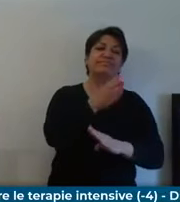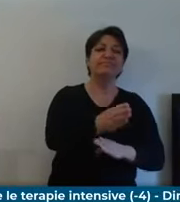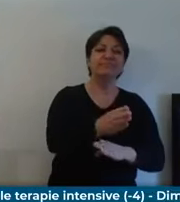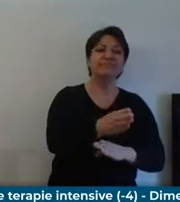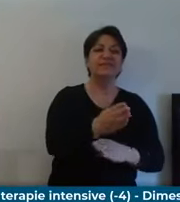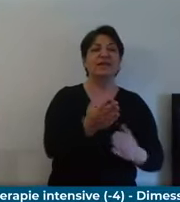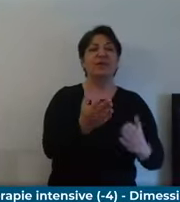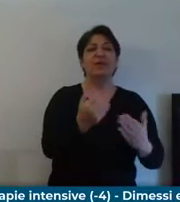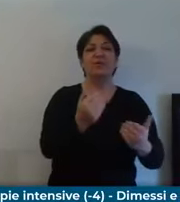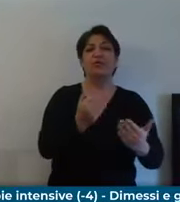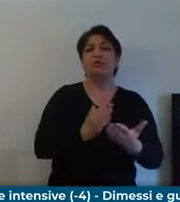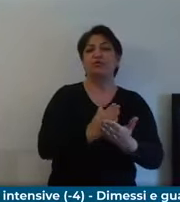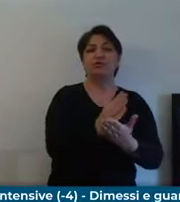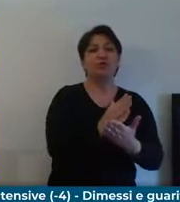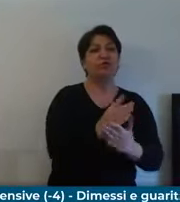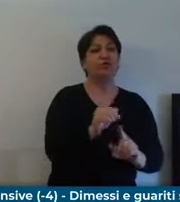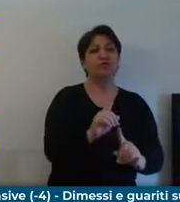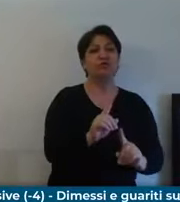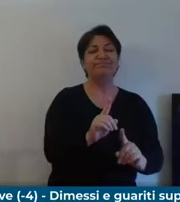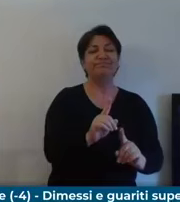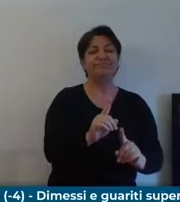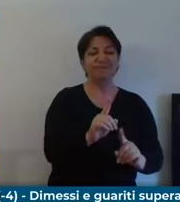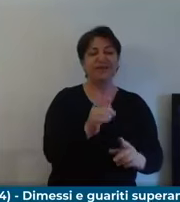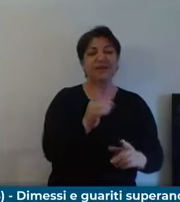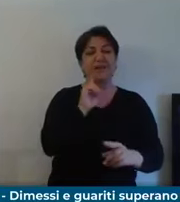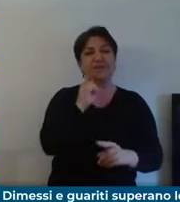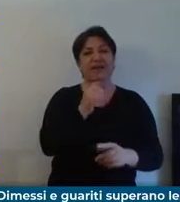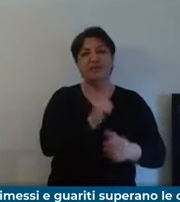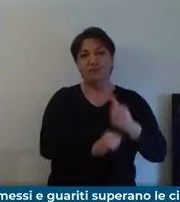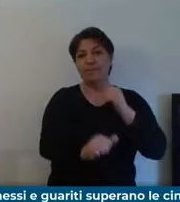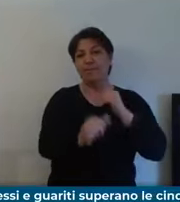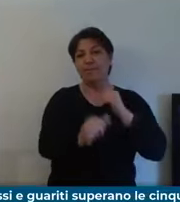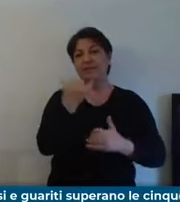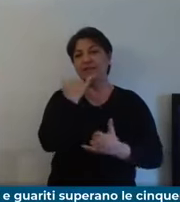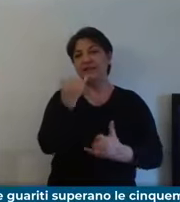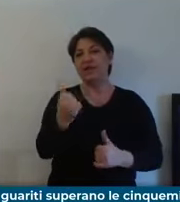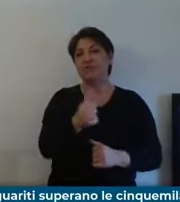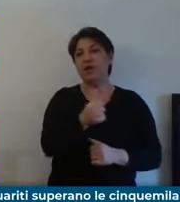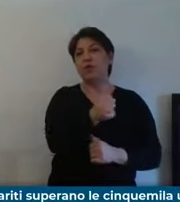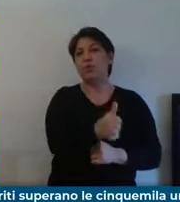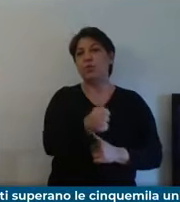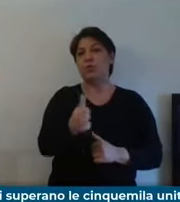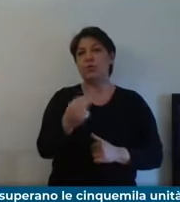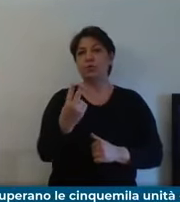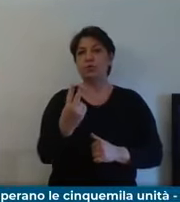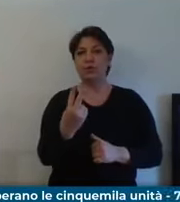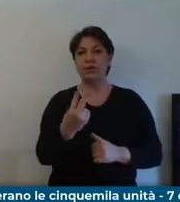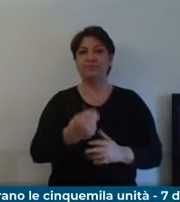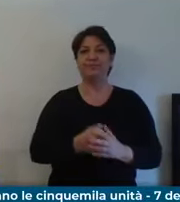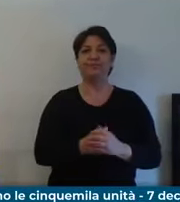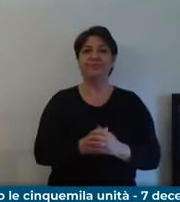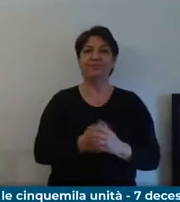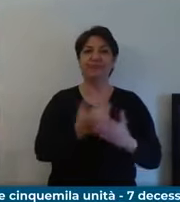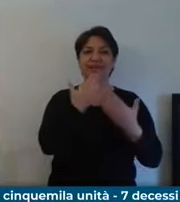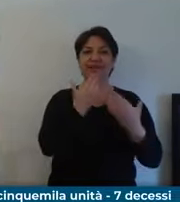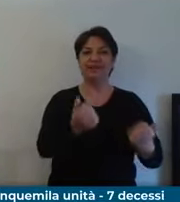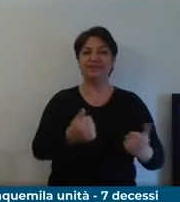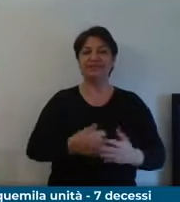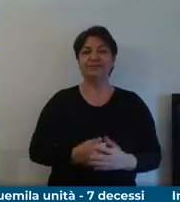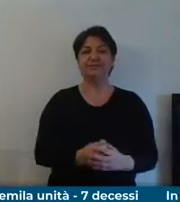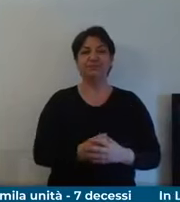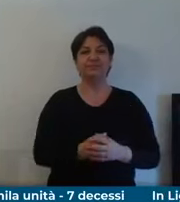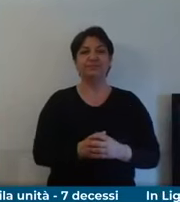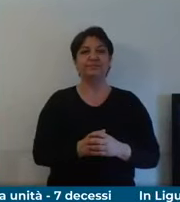educazione sanitaria per poter essere accompagnati nel luogo giusto per il proprio problema. Grazie.